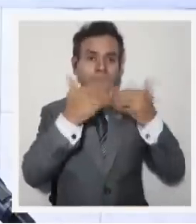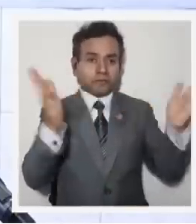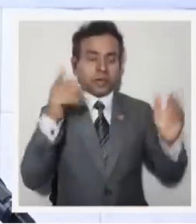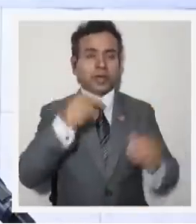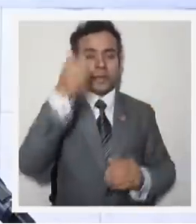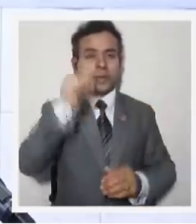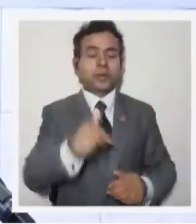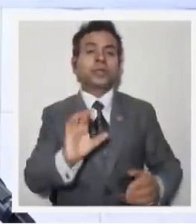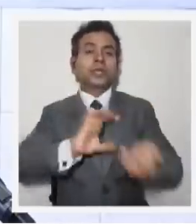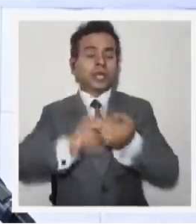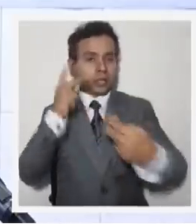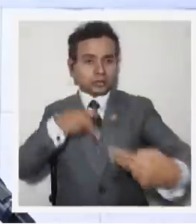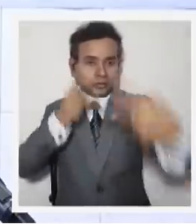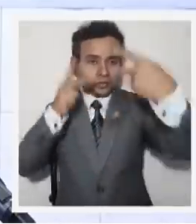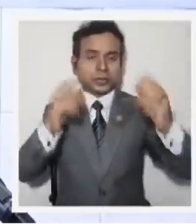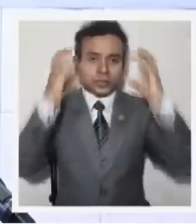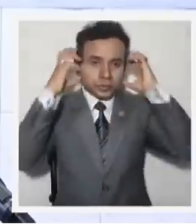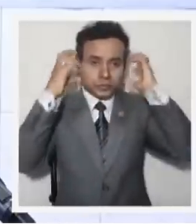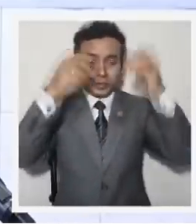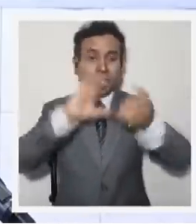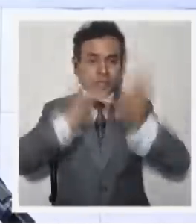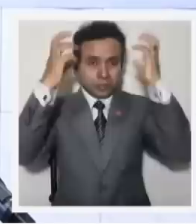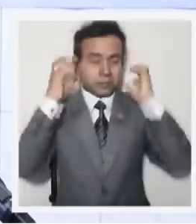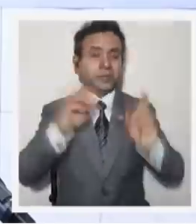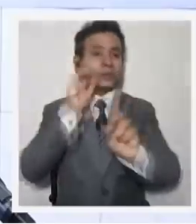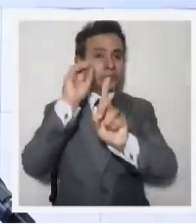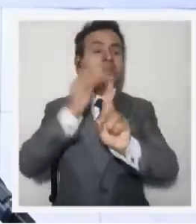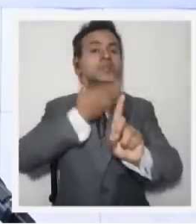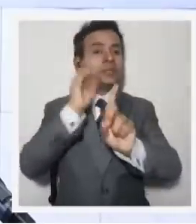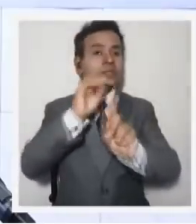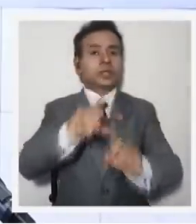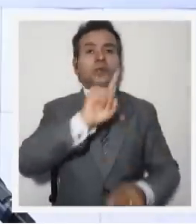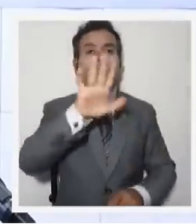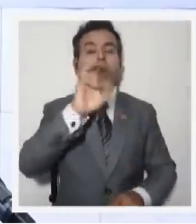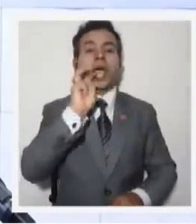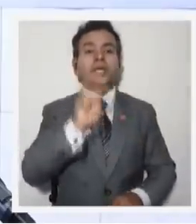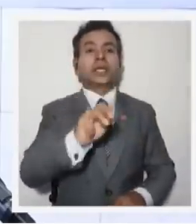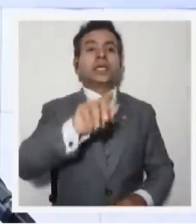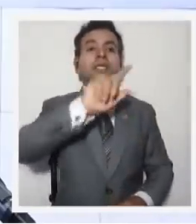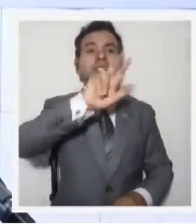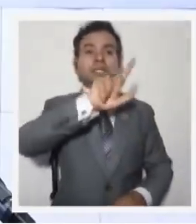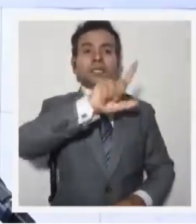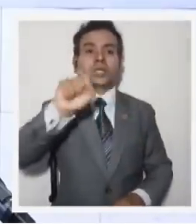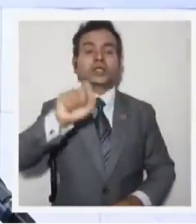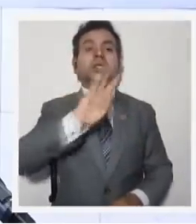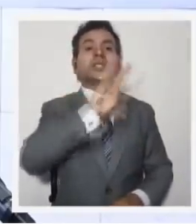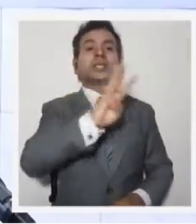50,65,556টি। আমাদের অনলাইন প্ল্যাটফর্ম মুক্তপাঠে হটলাইন সেবা দেওয়ার জন্য প্রশিক্ষণপ্রাপ্ত চিকিৎসক কাজ করে যাচ্ছেন